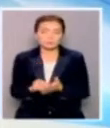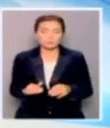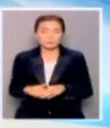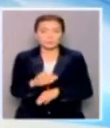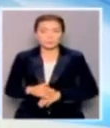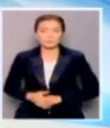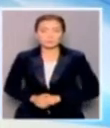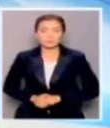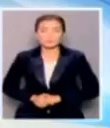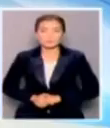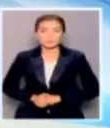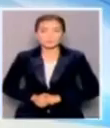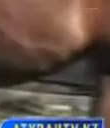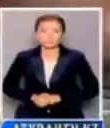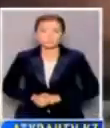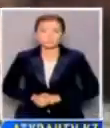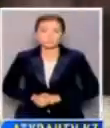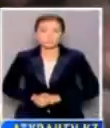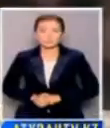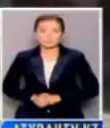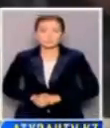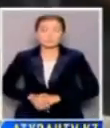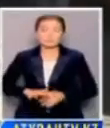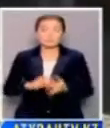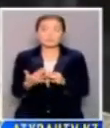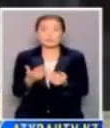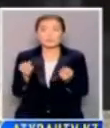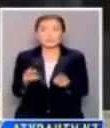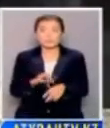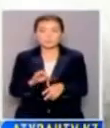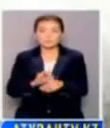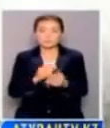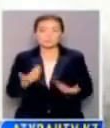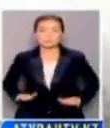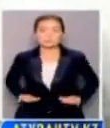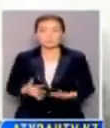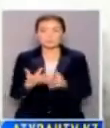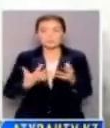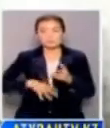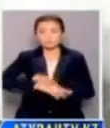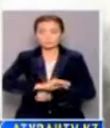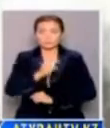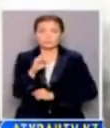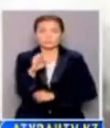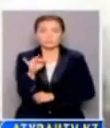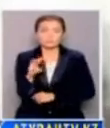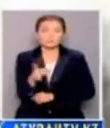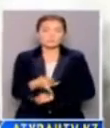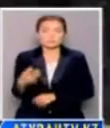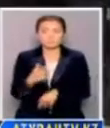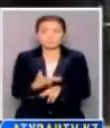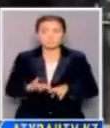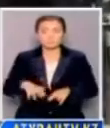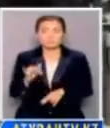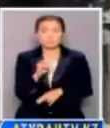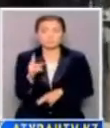и милосердия. Когда население боролось с опасной инфекцией, житель населенного пункта Гольбин Курмангазинского района